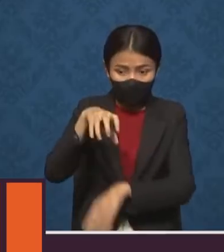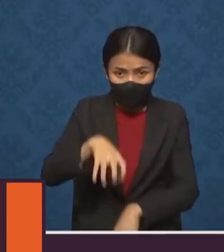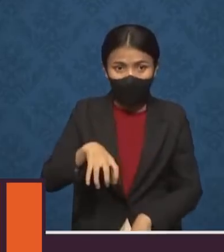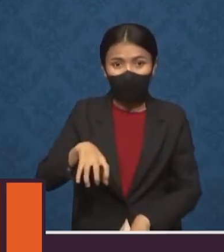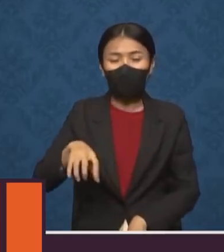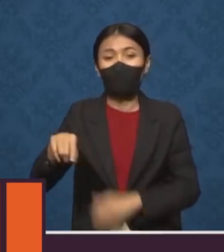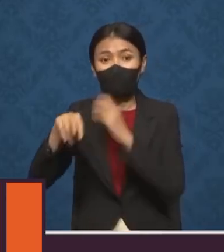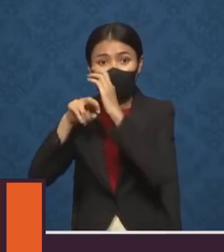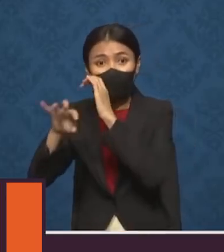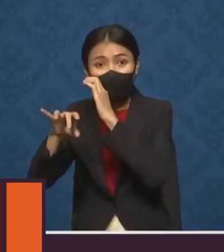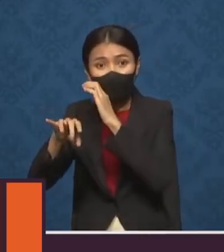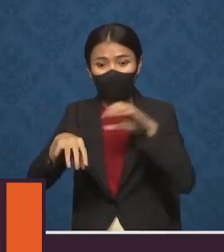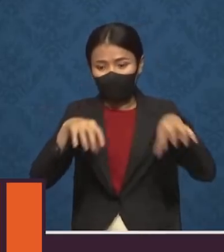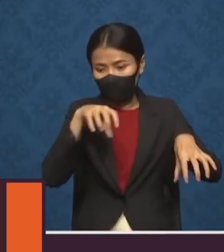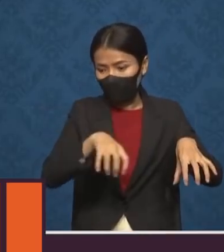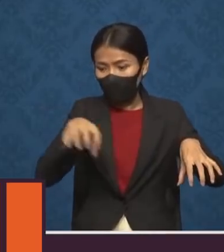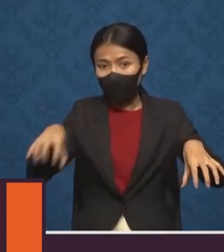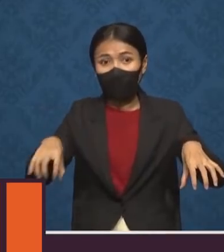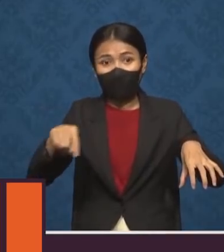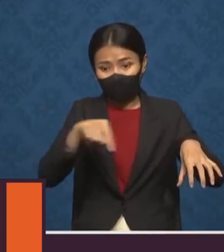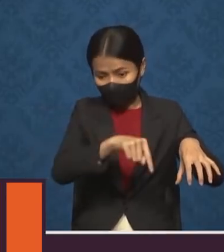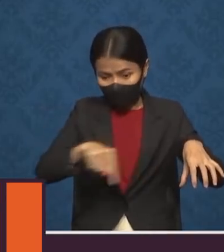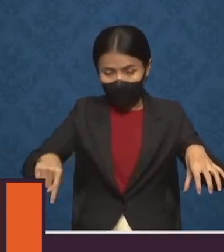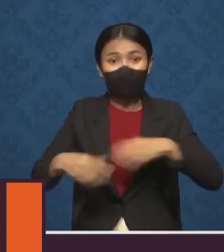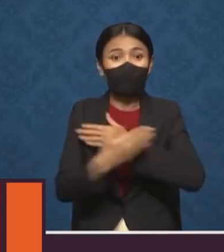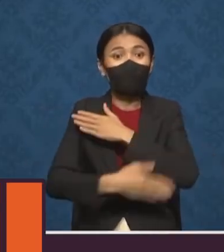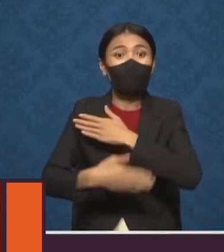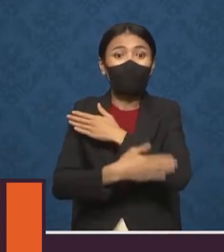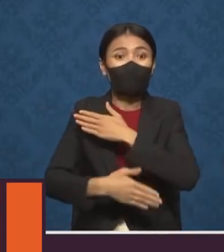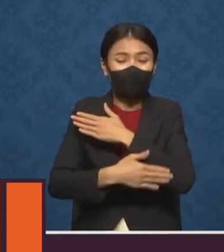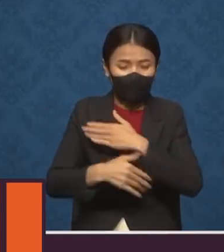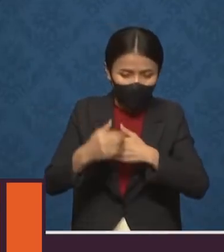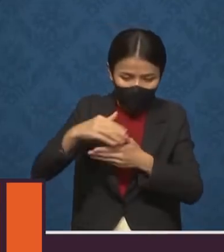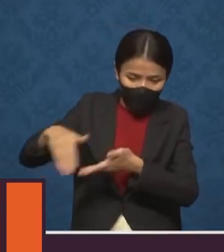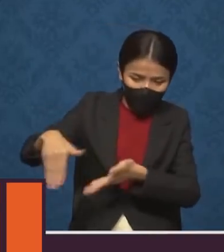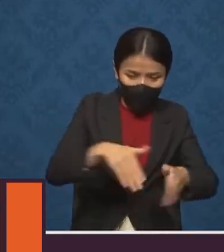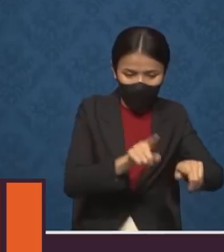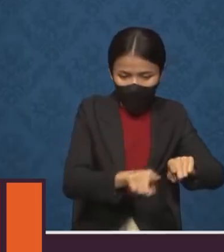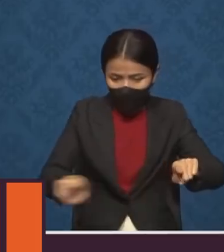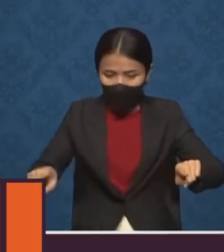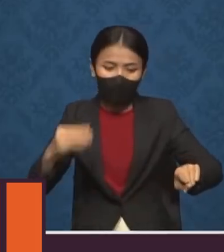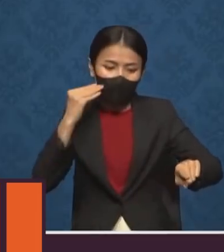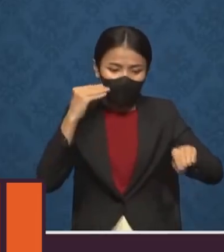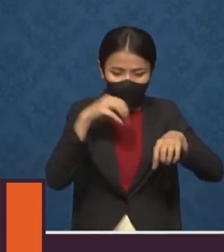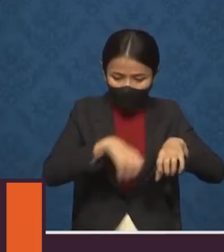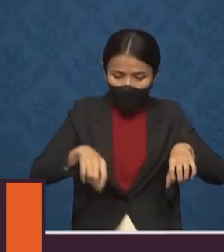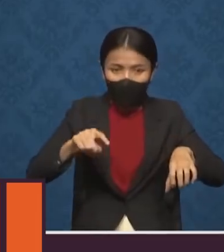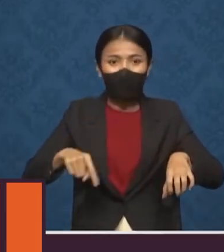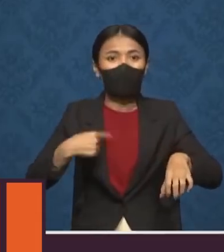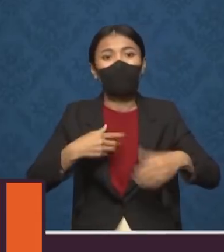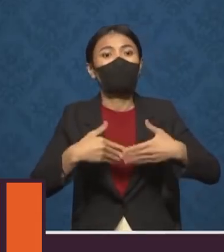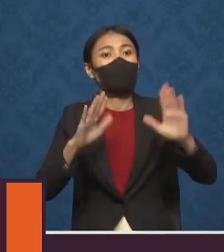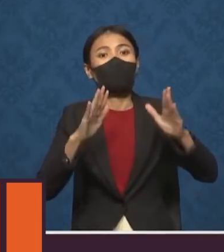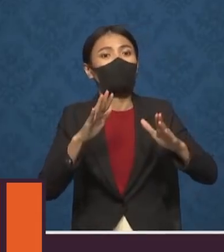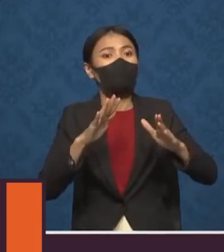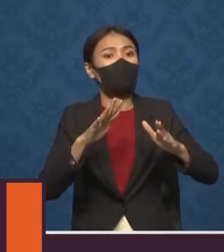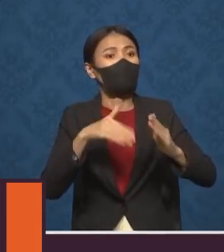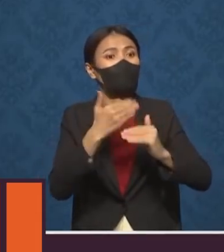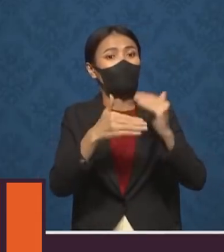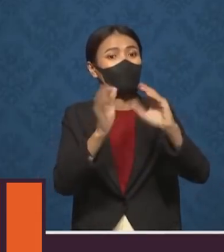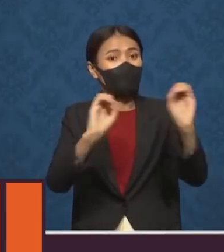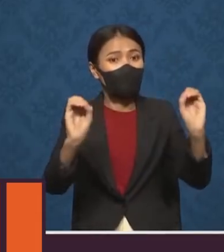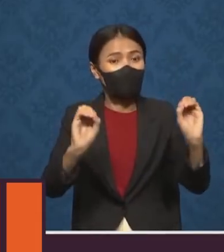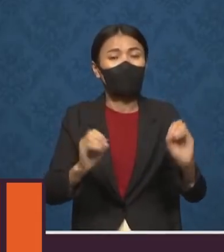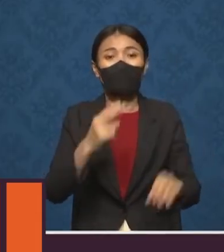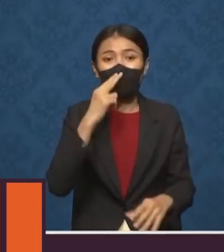พัฒนาพวกเค้าถูกทิ้งไว้ข้างหลังค่ะท่านประธานคะมีชาวประมงมากกว่า 2,000ในแหลมฉบัง